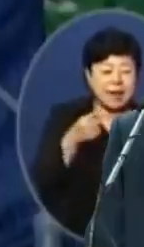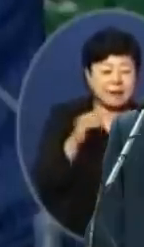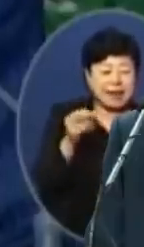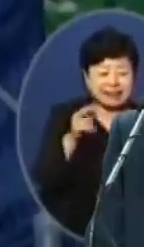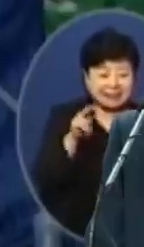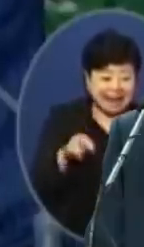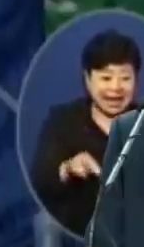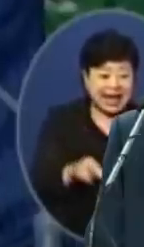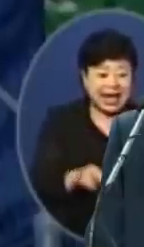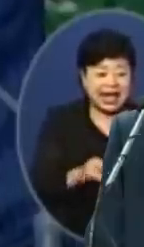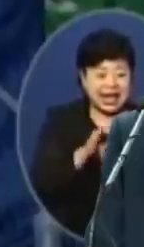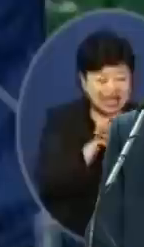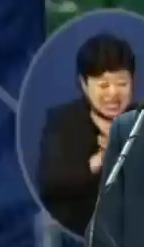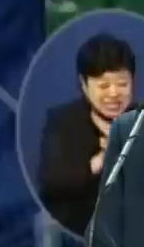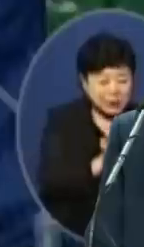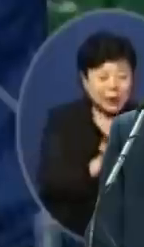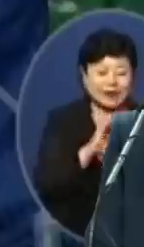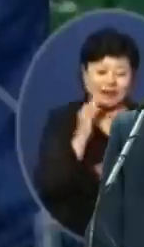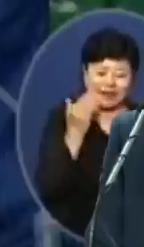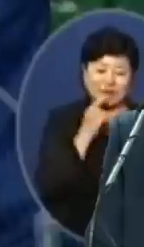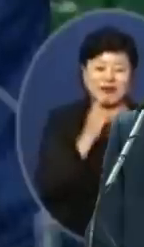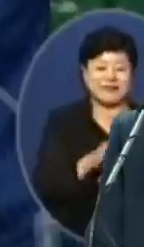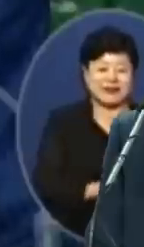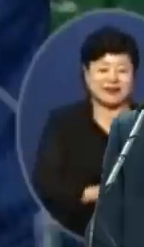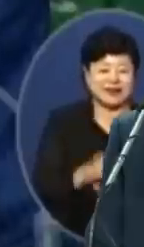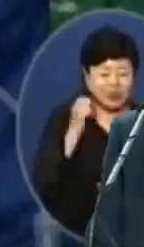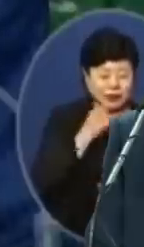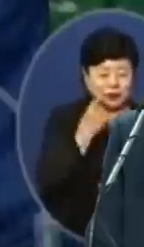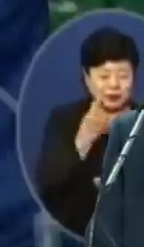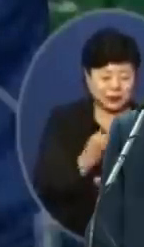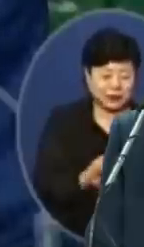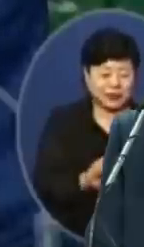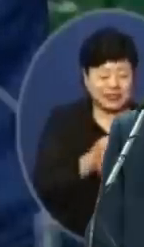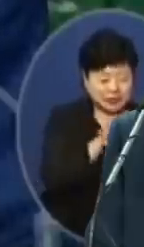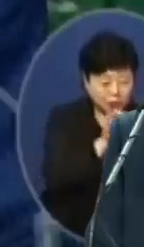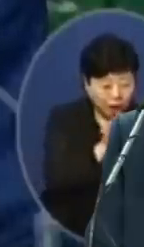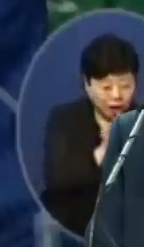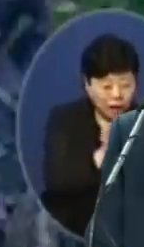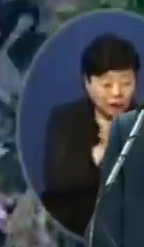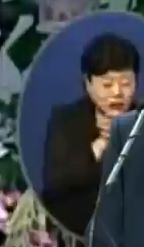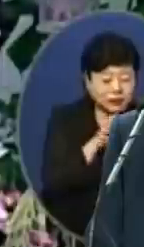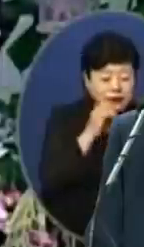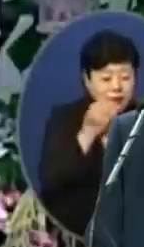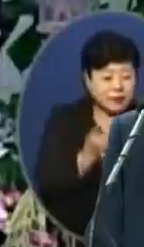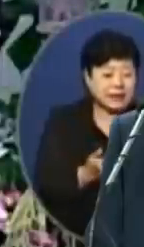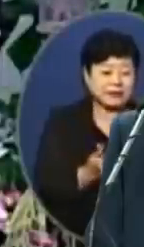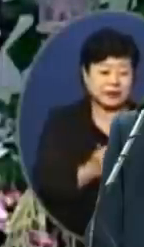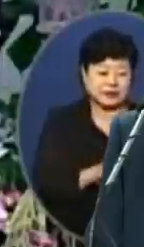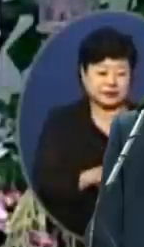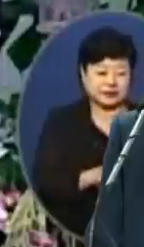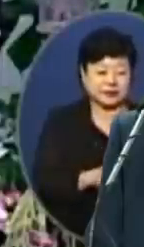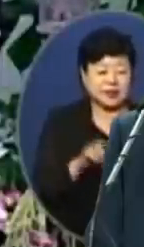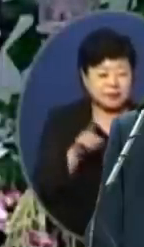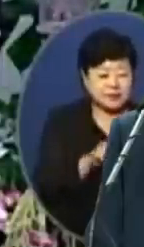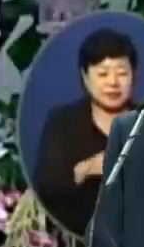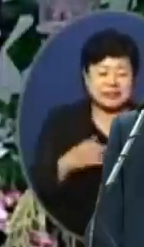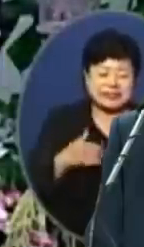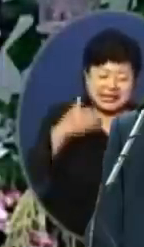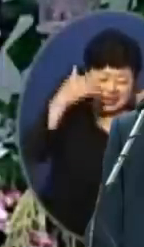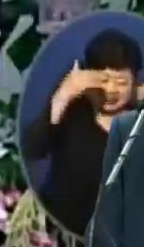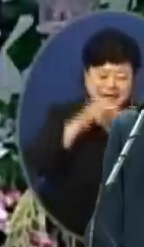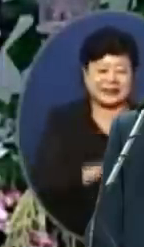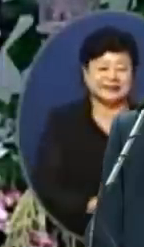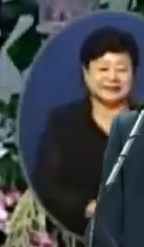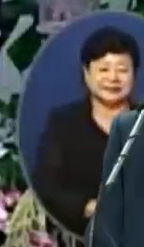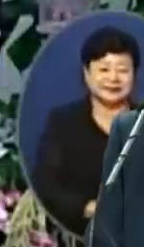구하는데 어렵지가 않다고 말한 것입니다. 어려움이 닥칠 때마다 기도하고 기도의 응답을 받으면 여러분의 믿음이 자라는 것입니다.